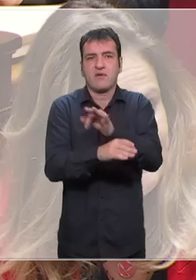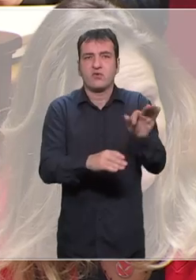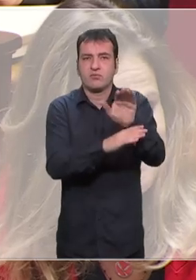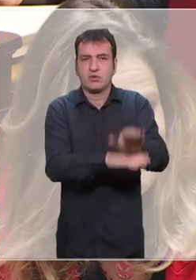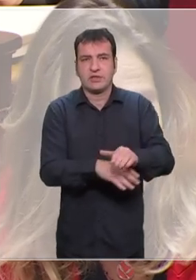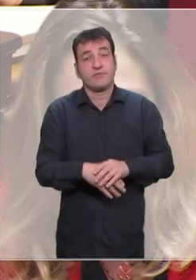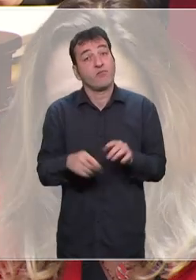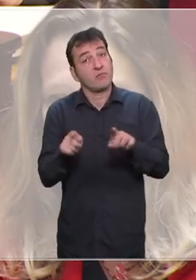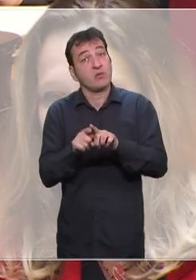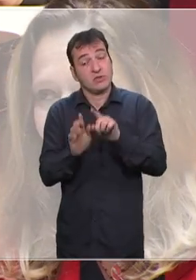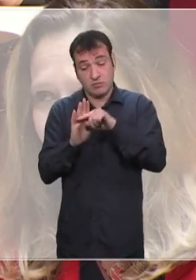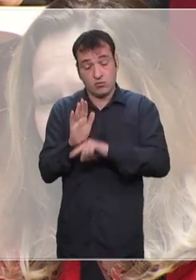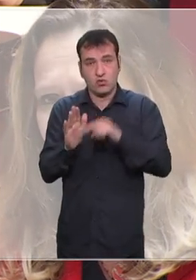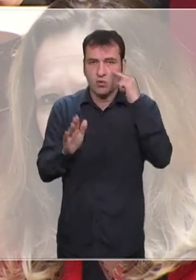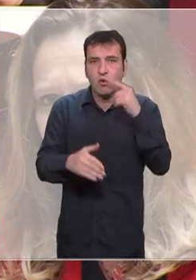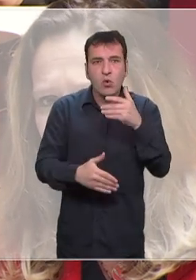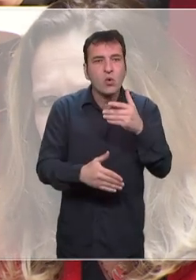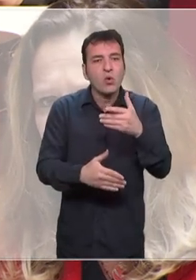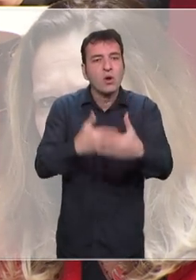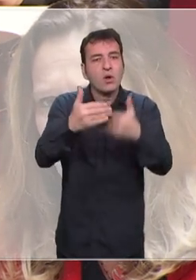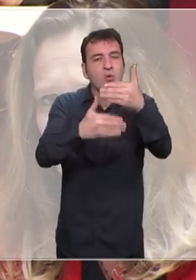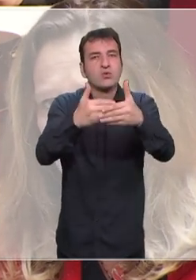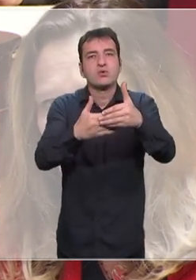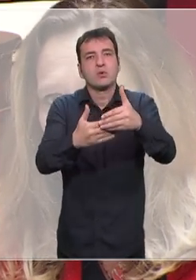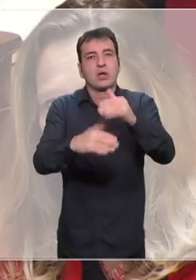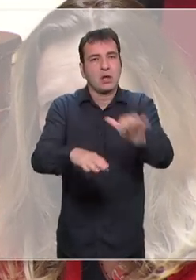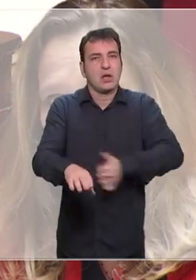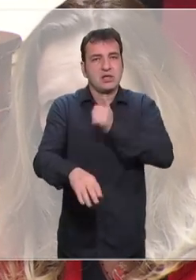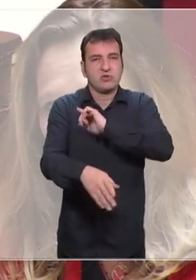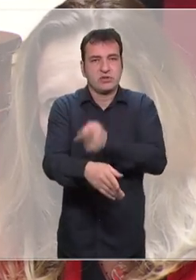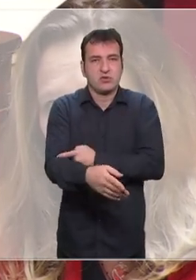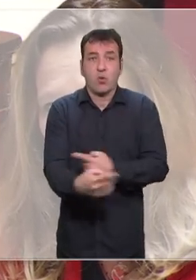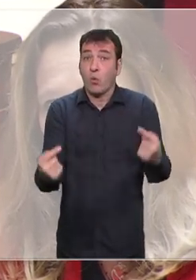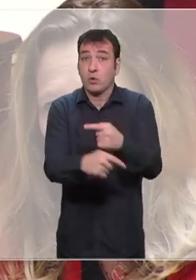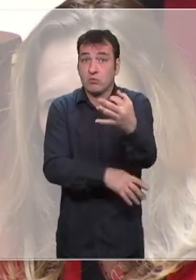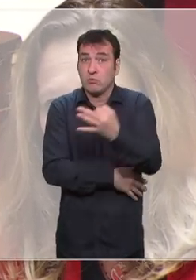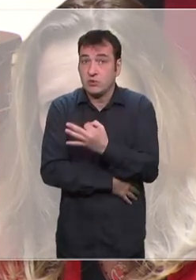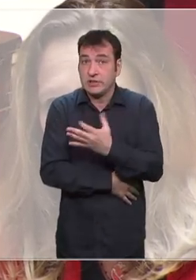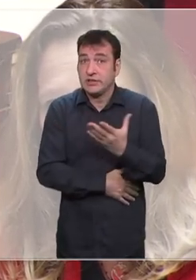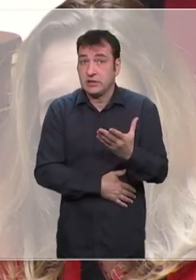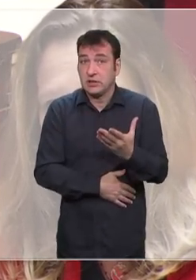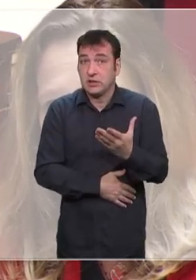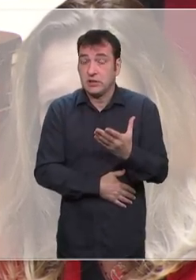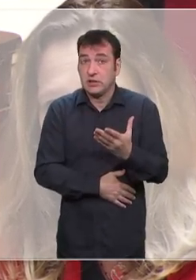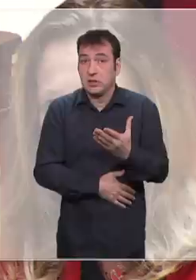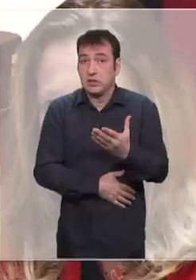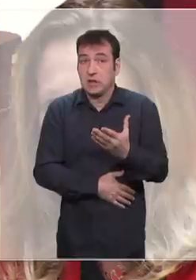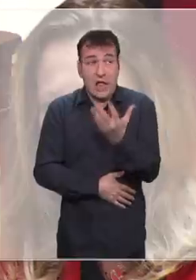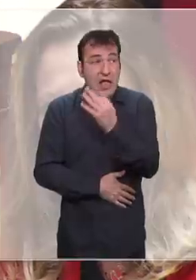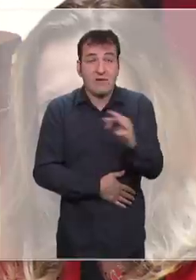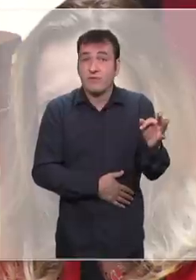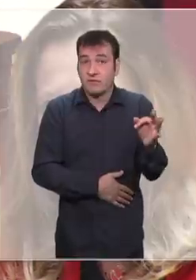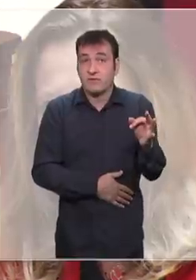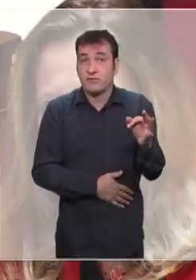mesures pour construire notre indépendance énergétique, car contrairement à ce que vous dites, Madame Martinez, jamais la France n'a